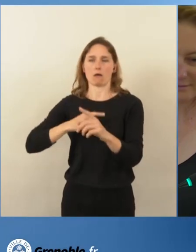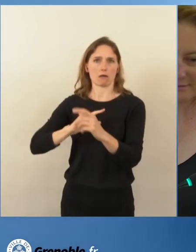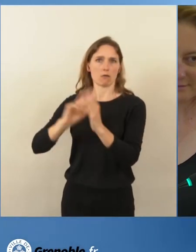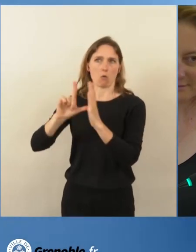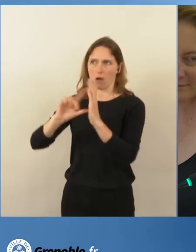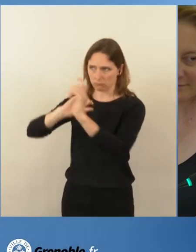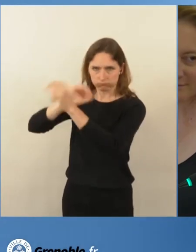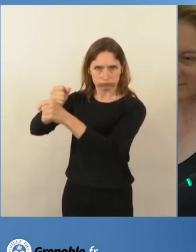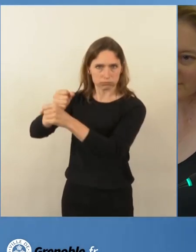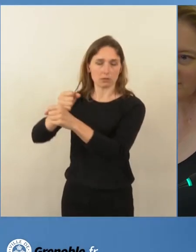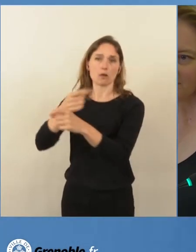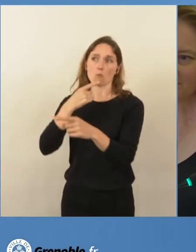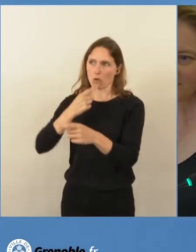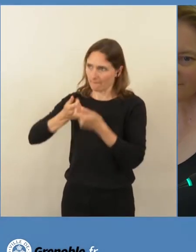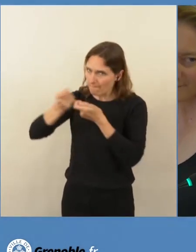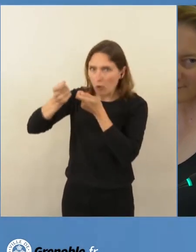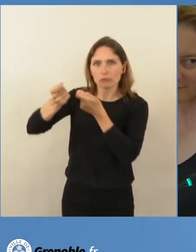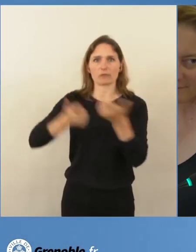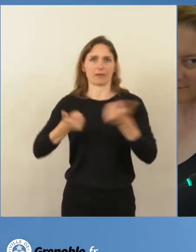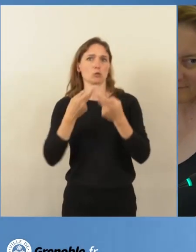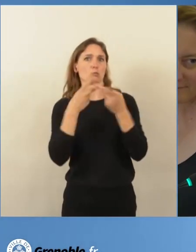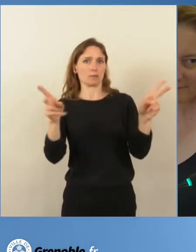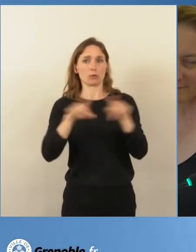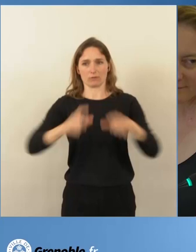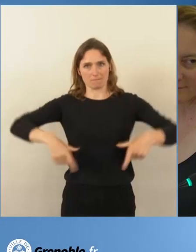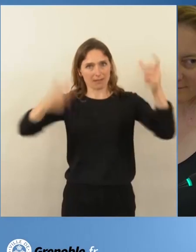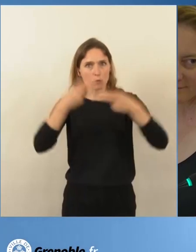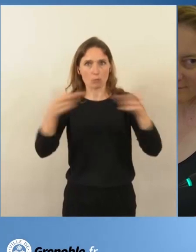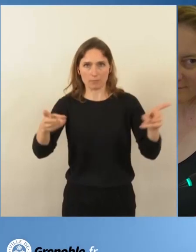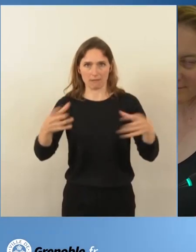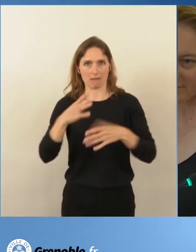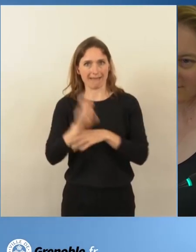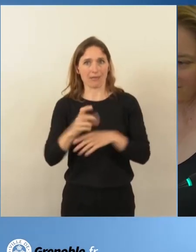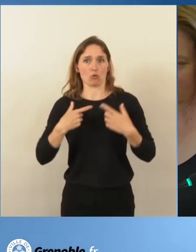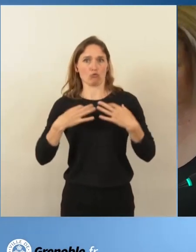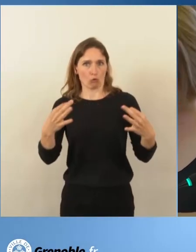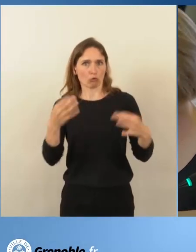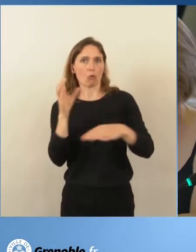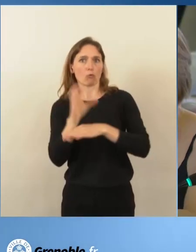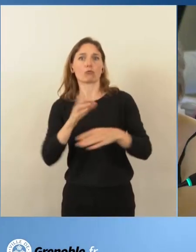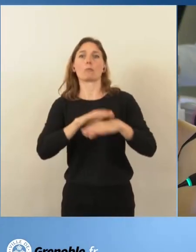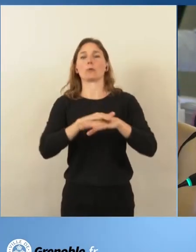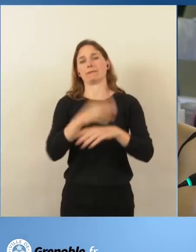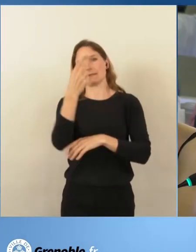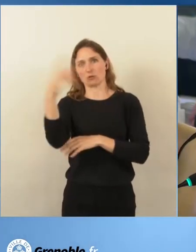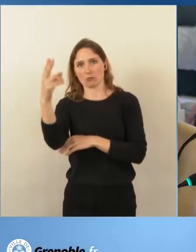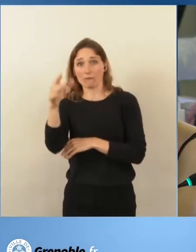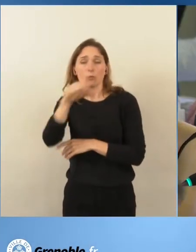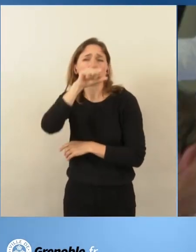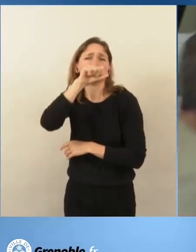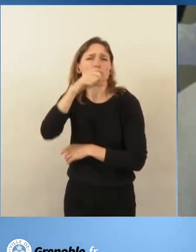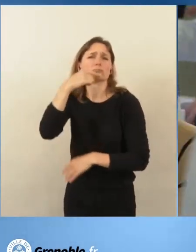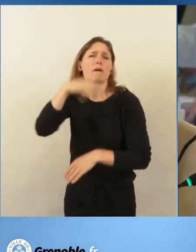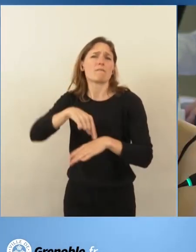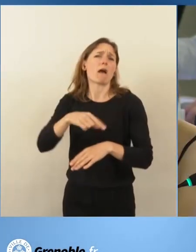imposer de garder des services publics et des édifices publics neutres face à la politique nationale qui semble vous tenir plus à cœur que la politique